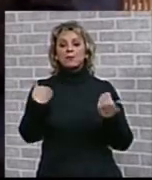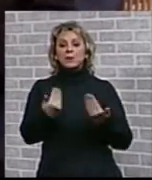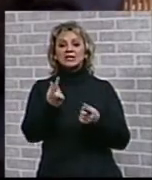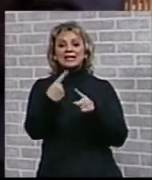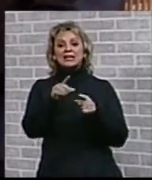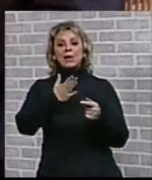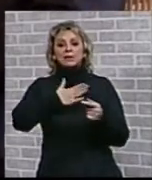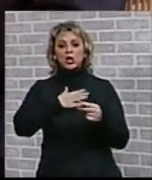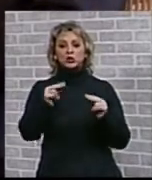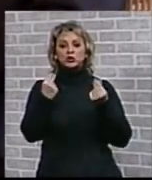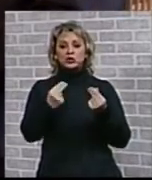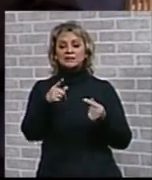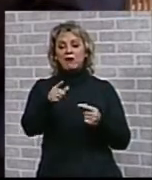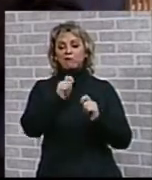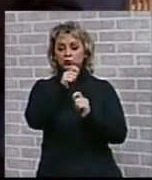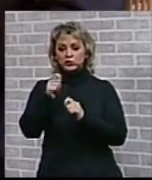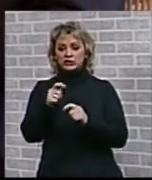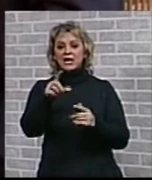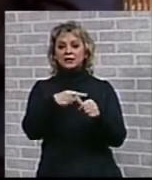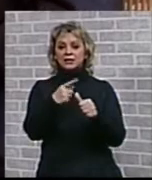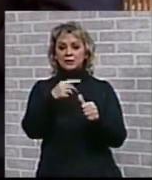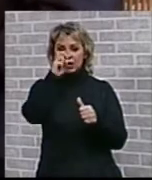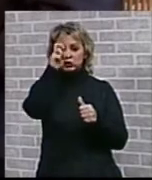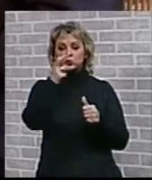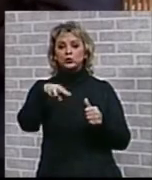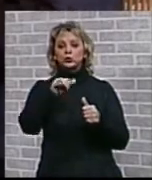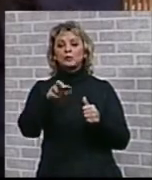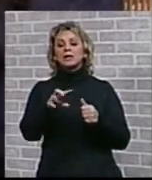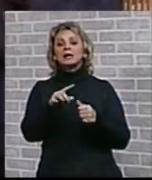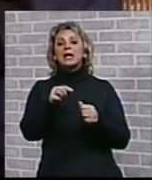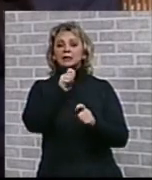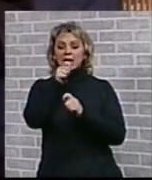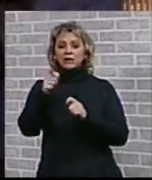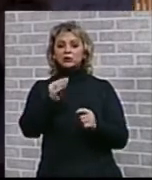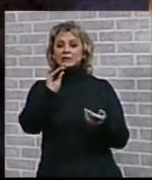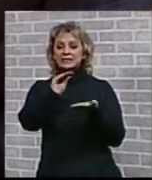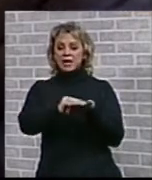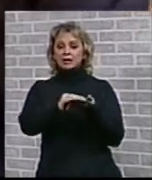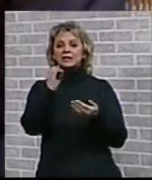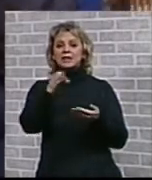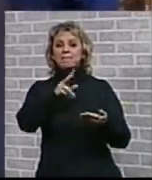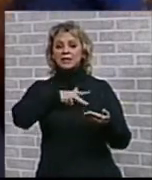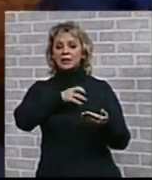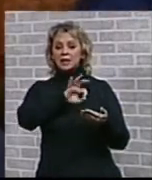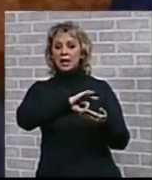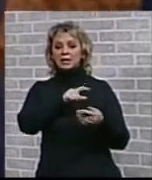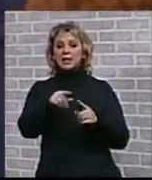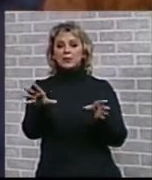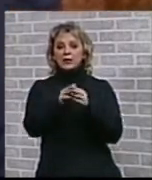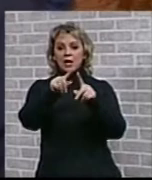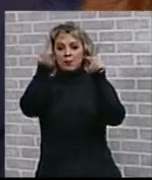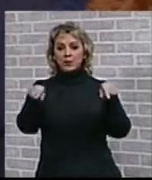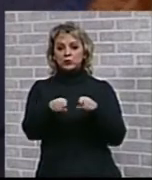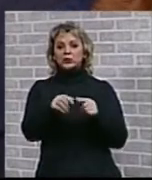меня честь вручить вам от имени Государственной Думы наградной знак и медаль, полагаемый к